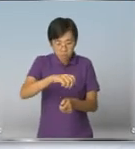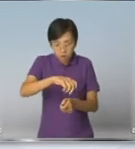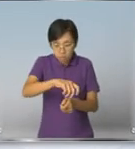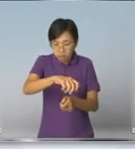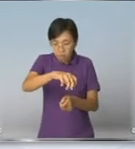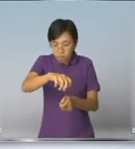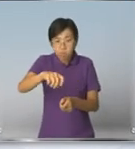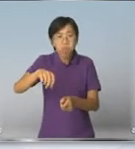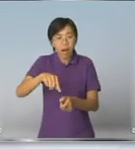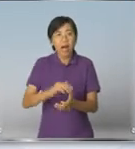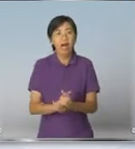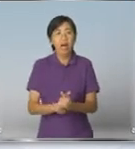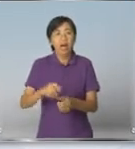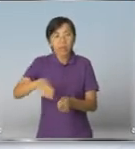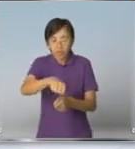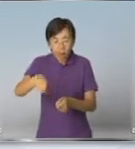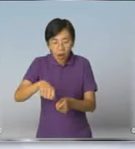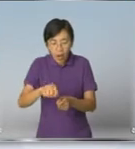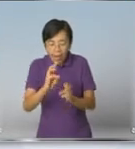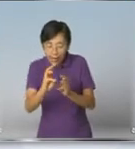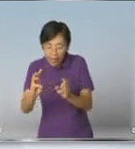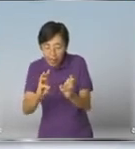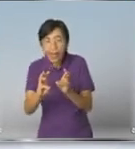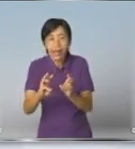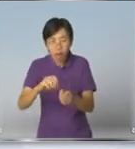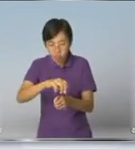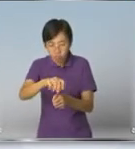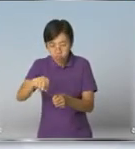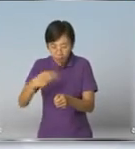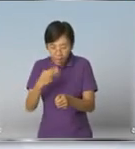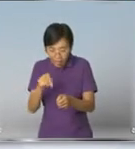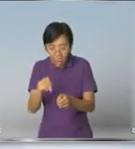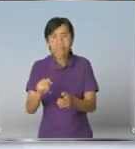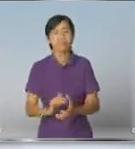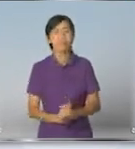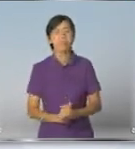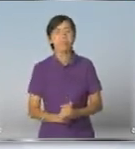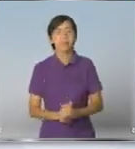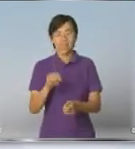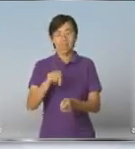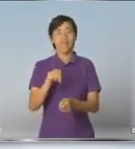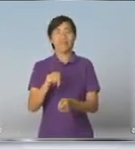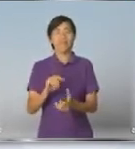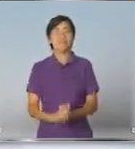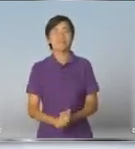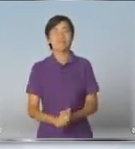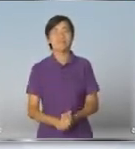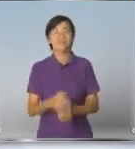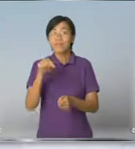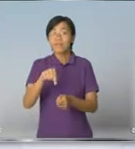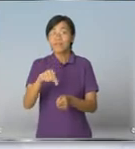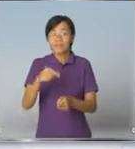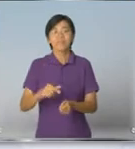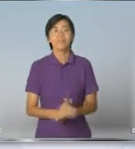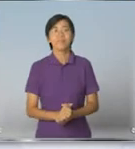ที่เกิดขึ้นนะคะจะเป็นฟองขนาดเล็กแล้วก็มีปริมาณมากนะคะเป็นลักษณะแบบนี้ค่ะห